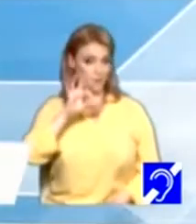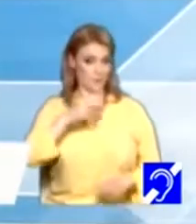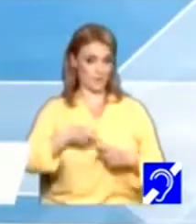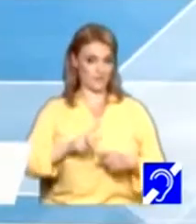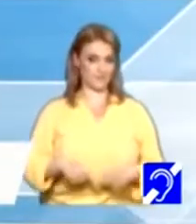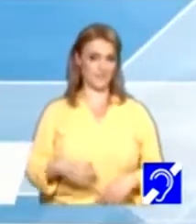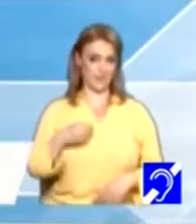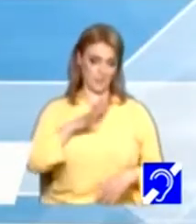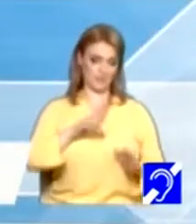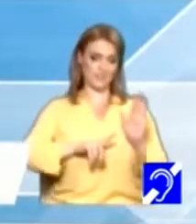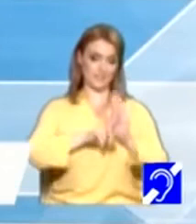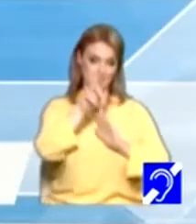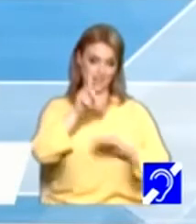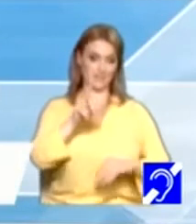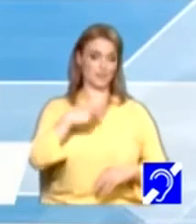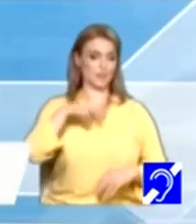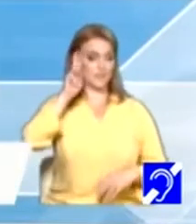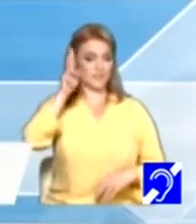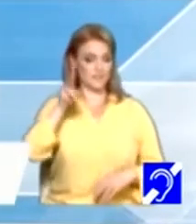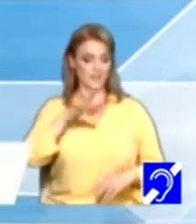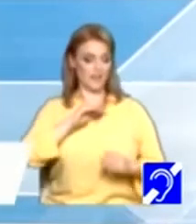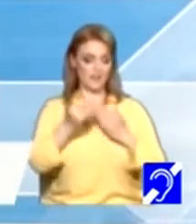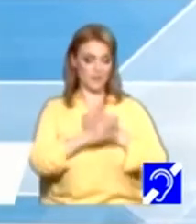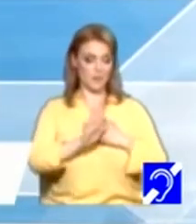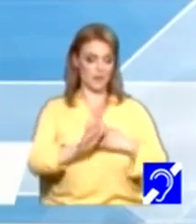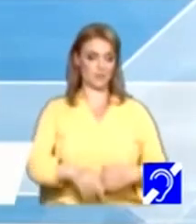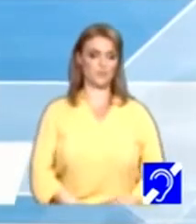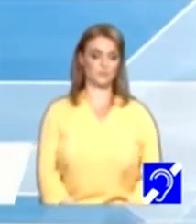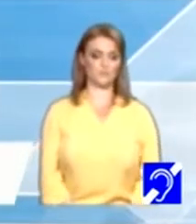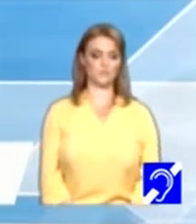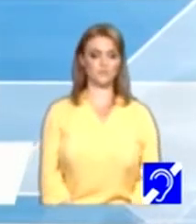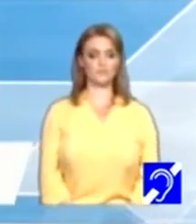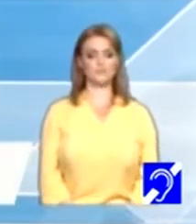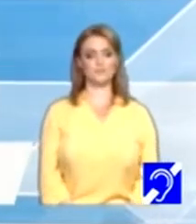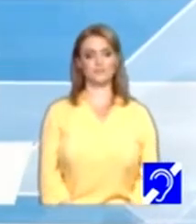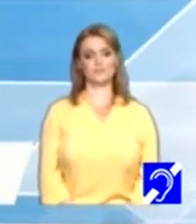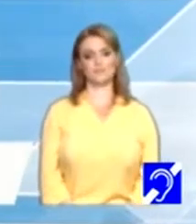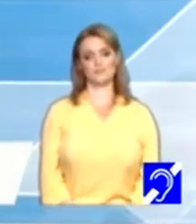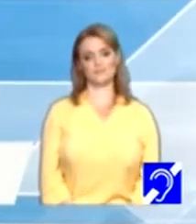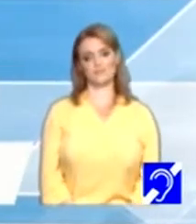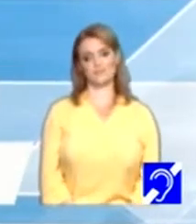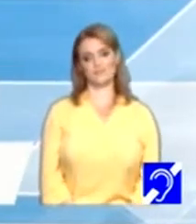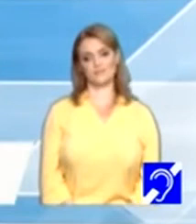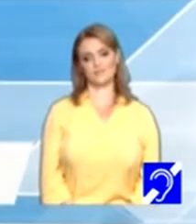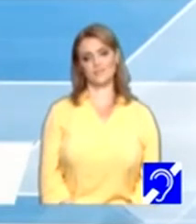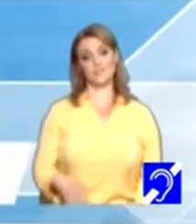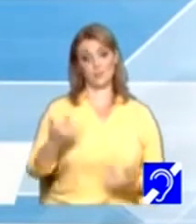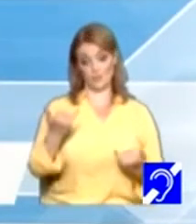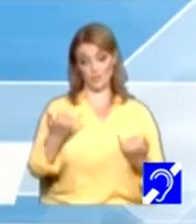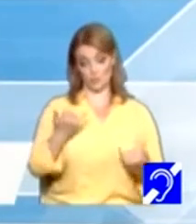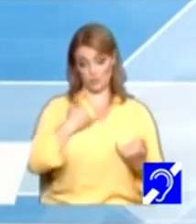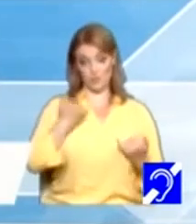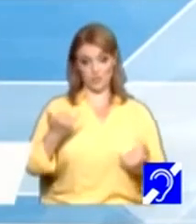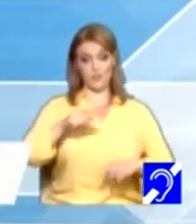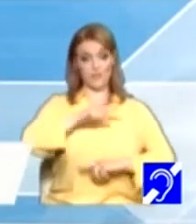Eu v-am spus din start că nu cunosc, adică nu mă ascund după... Vă apreciez onestitatea. Ne îndreptăm spre final și